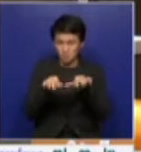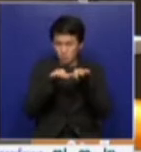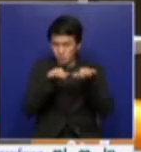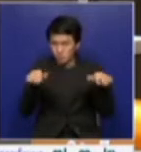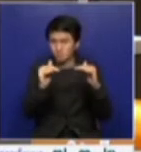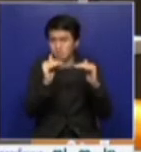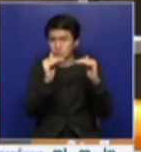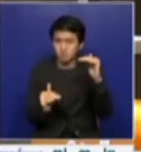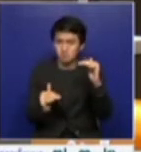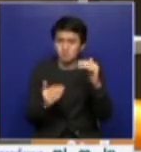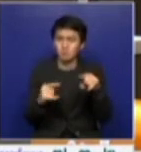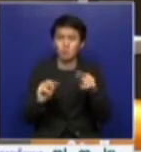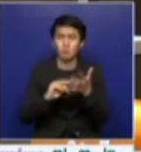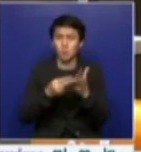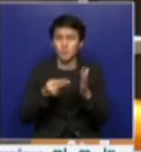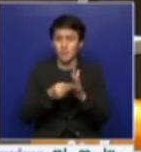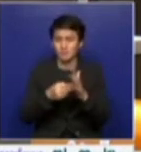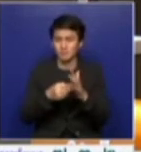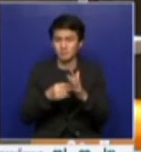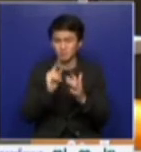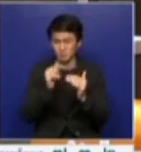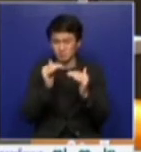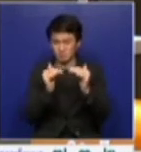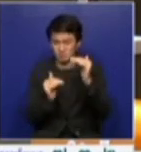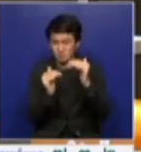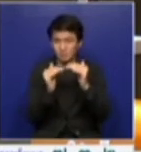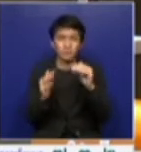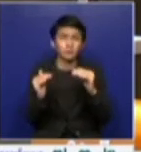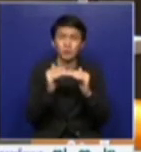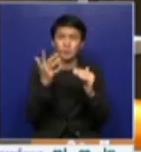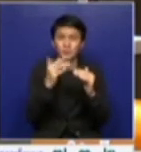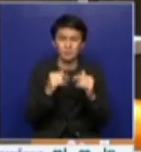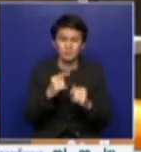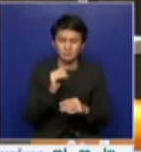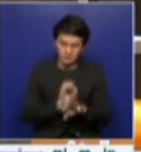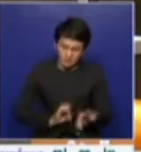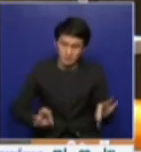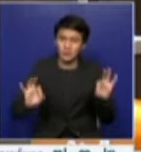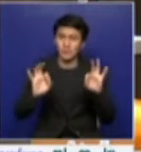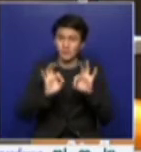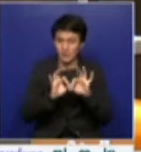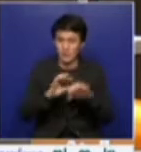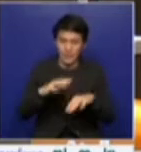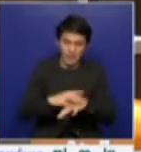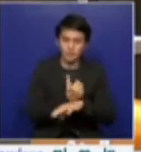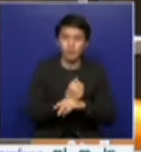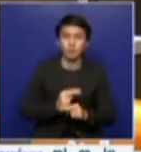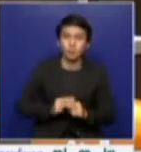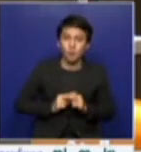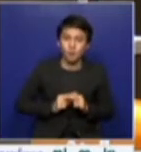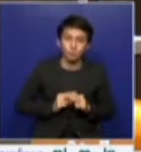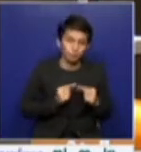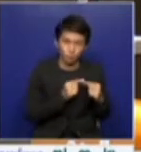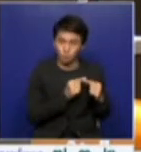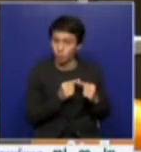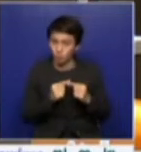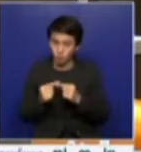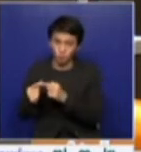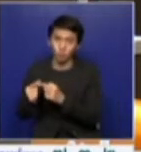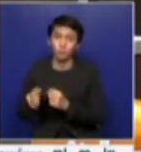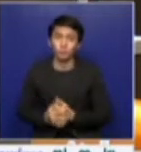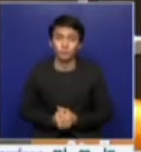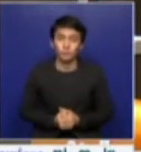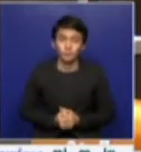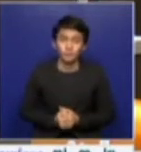ให้เหนือกว่าพับที่ตั้งขึ้นมาใหม่เพื่อเป็นฐานในการสืบทอดอำนาจของตนเองแต่